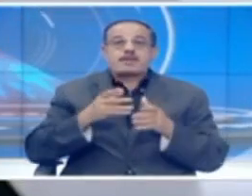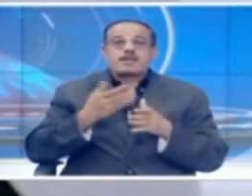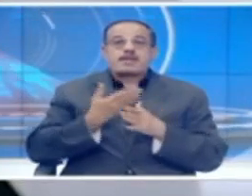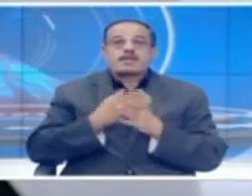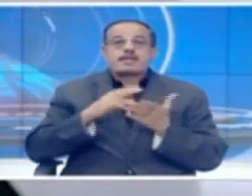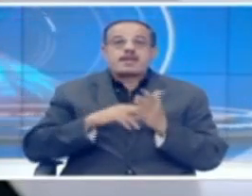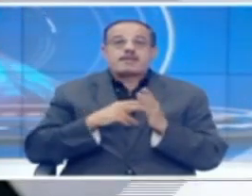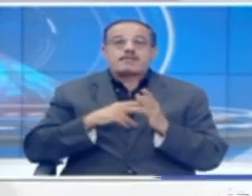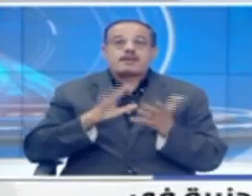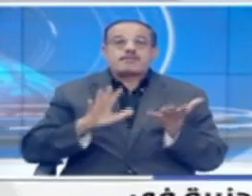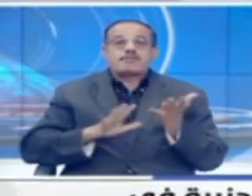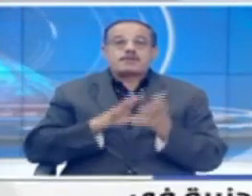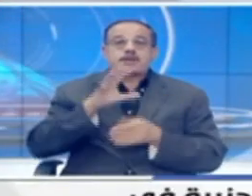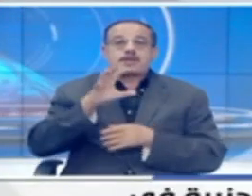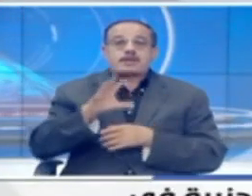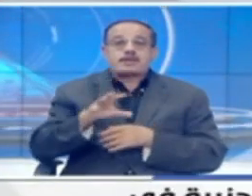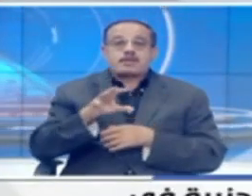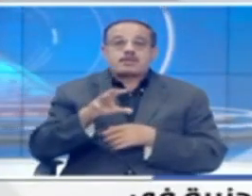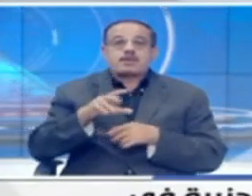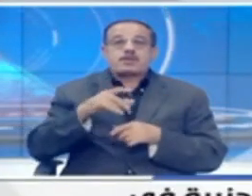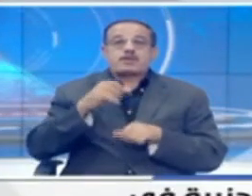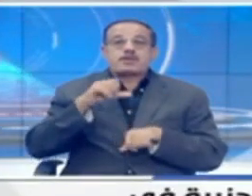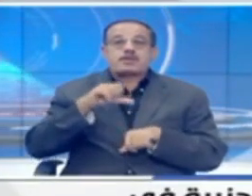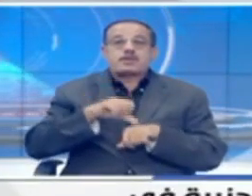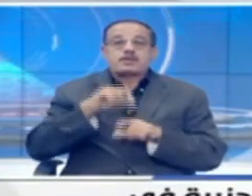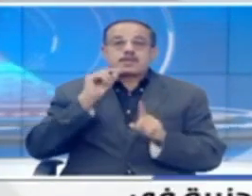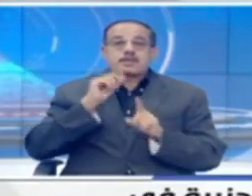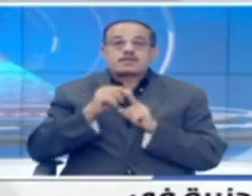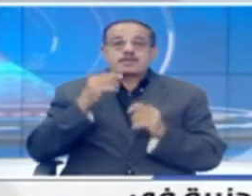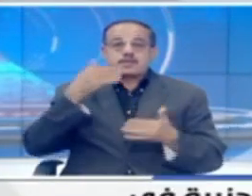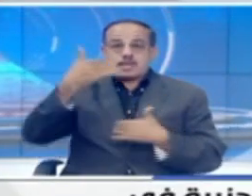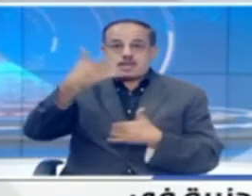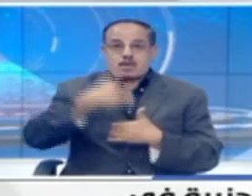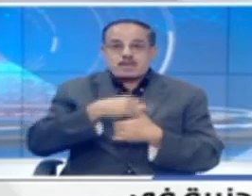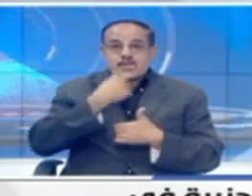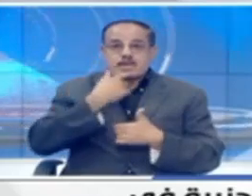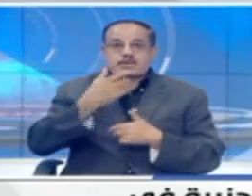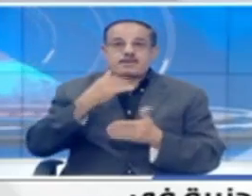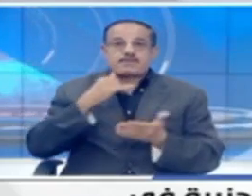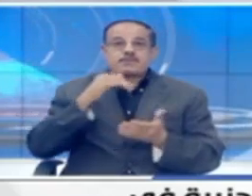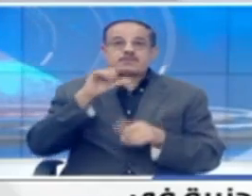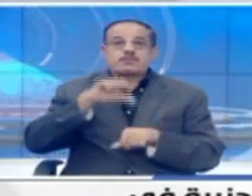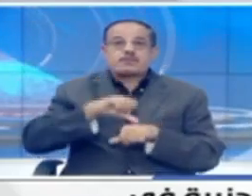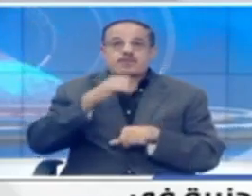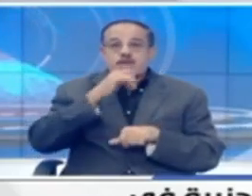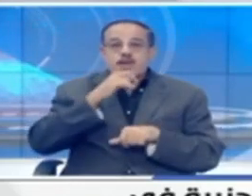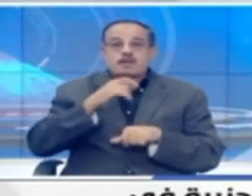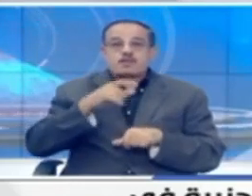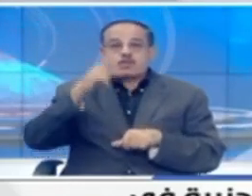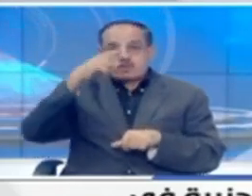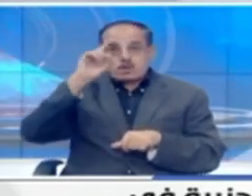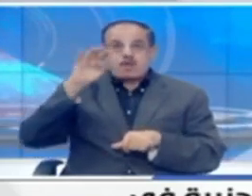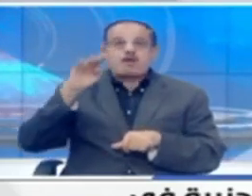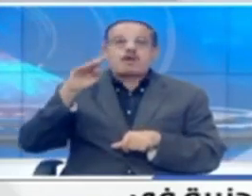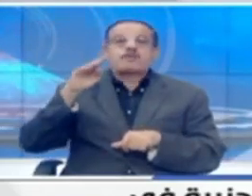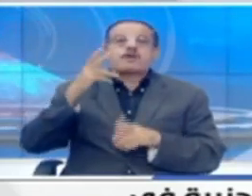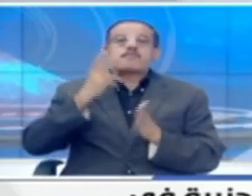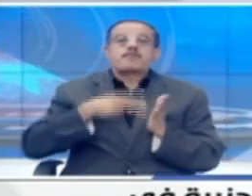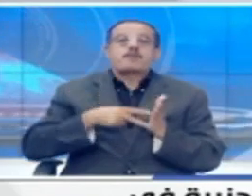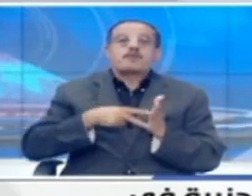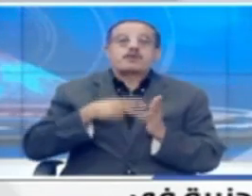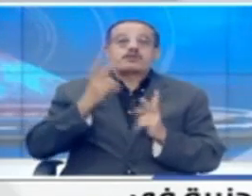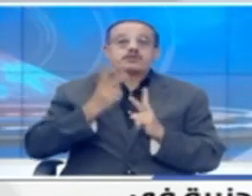شاملة خلال التعامل مع الأزمات الإقليمية من خلال التركيز على إنهاء التدخلات الأجنبية في شؤون المنطقة العربية